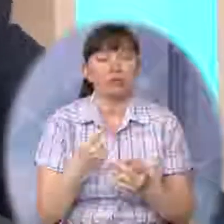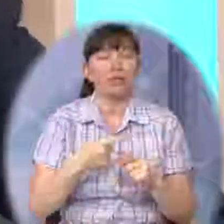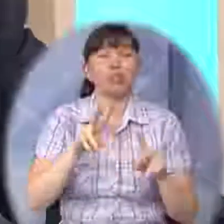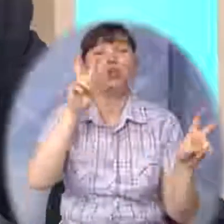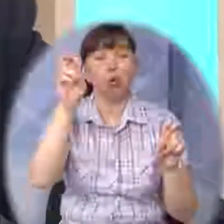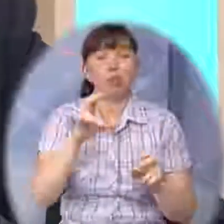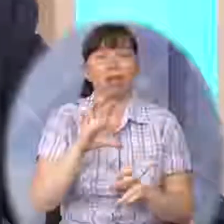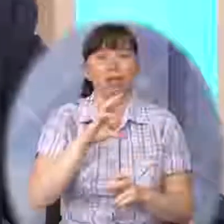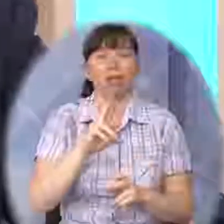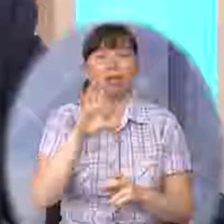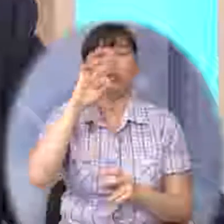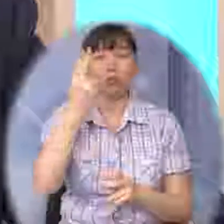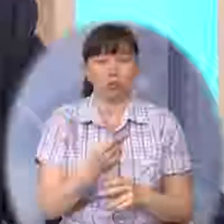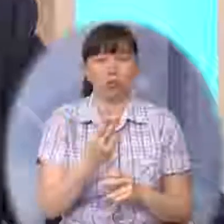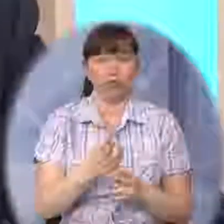din domeniul asistenței sociale,